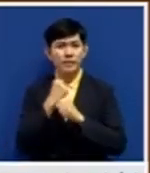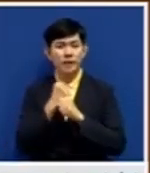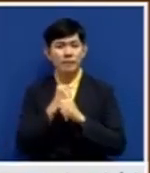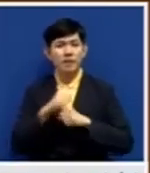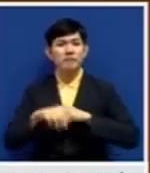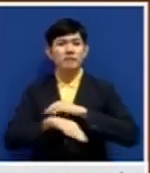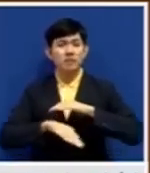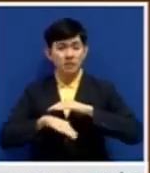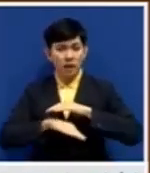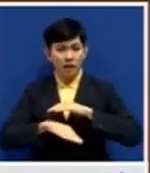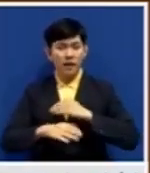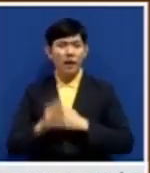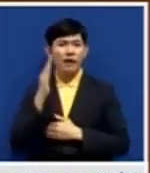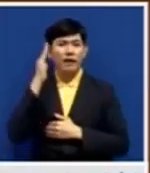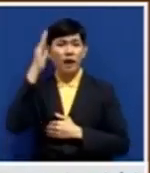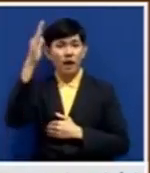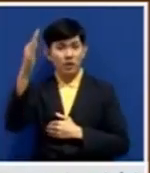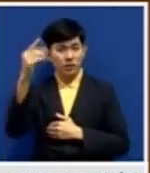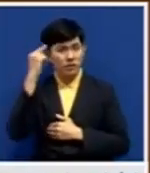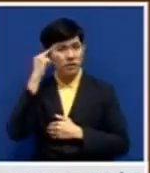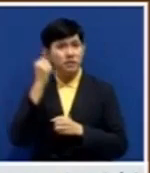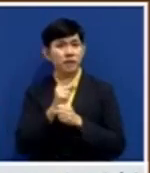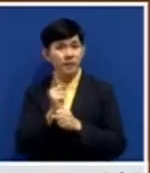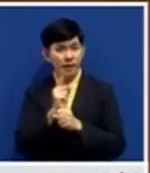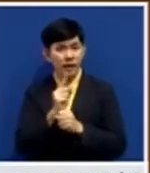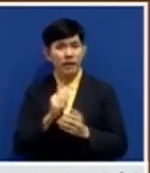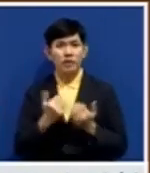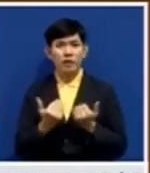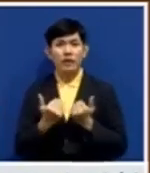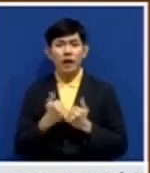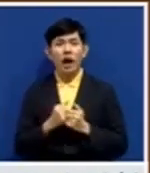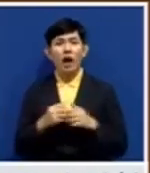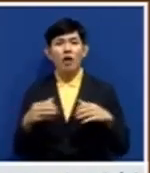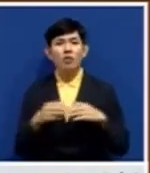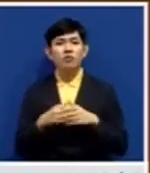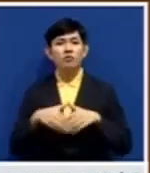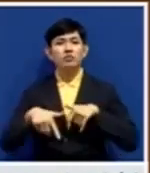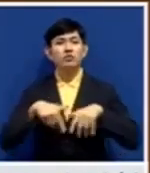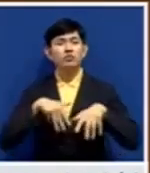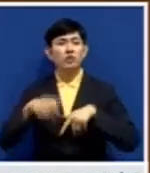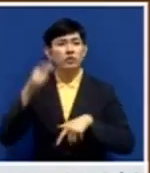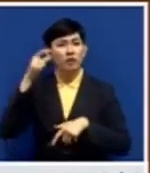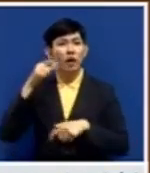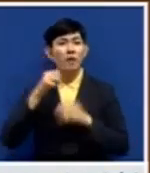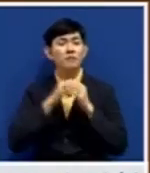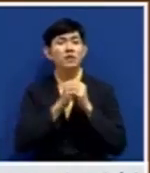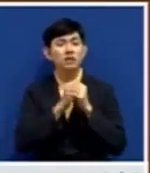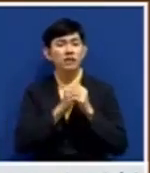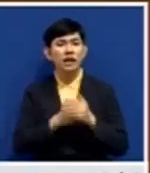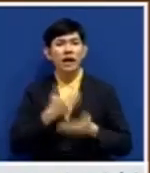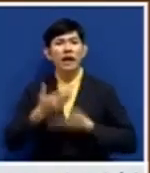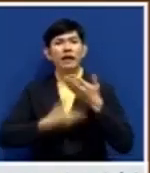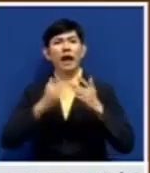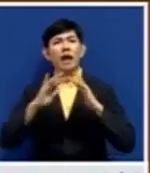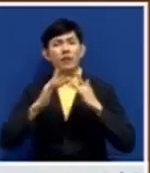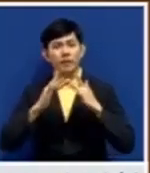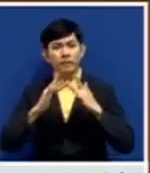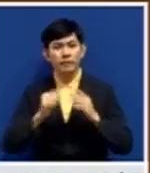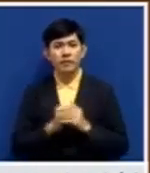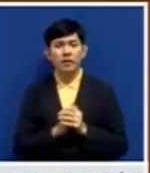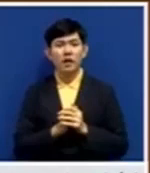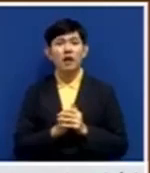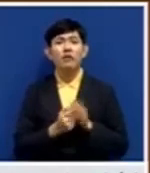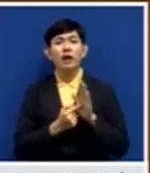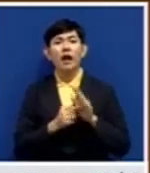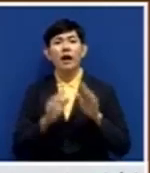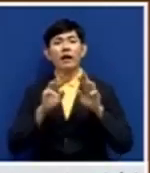านอนาคตข้างหน้าอยู่ในดิจิทัลเดี๋ยวนี้คนในชนบทที่เมืองจีนมันค้าขายออนไลน์อินเทอร์เน็ตมันไปสู่เ